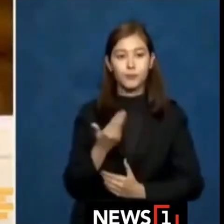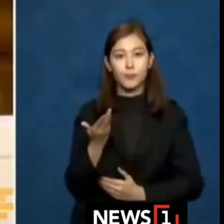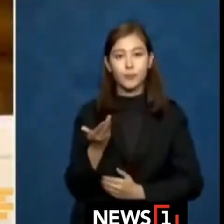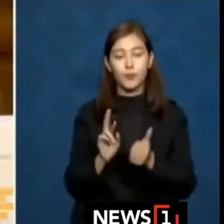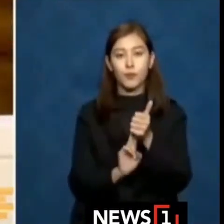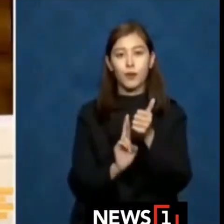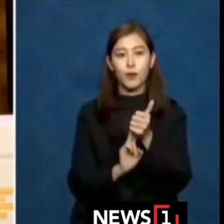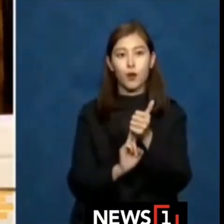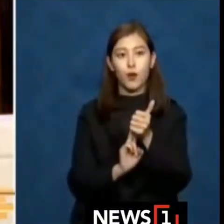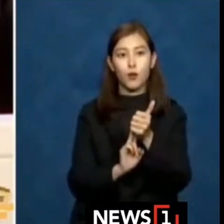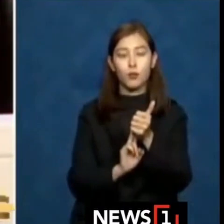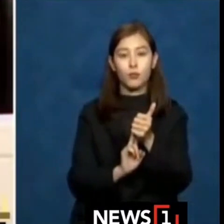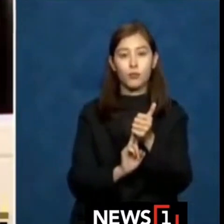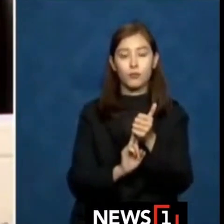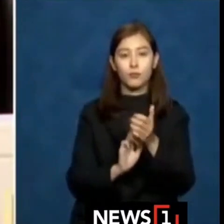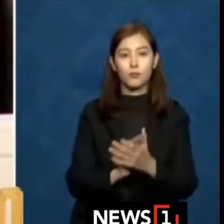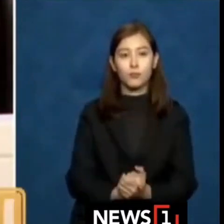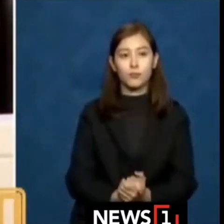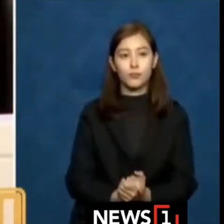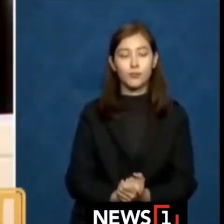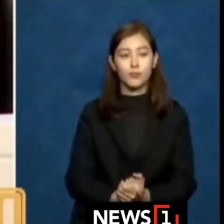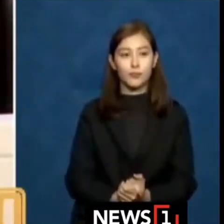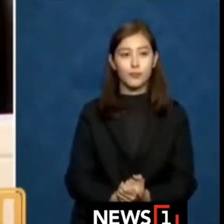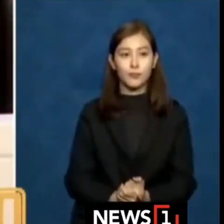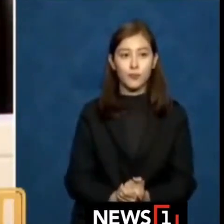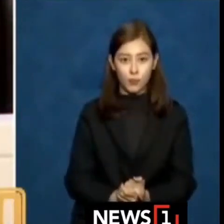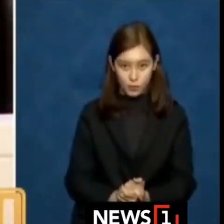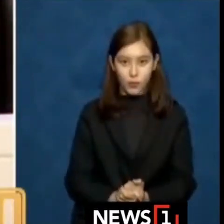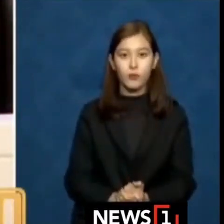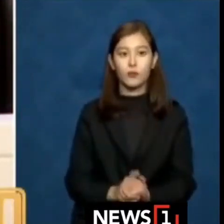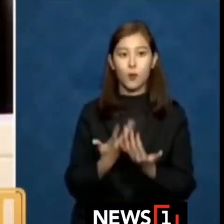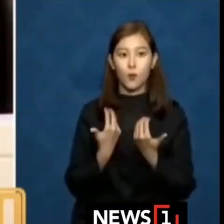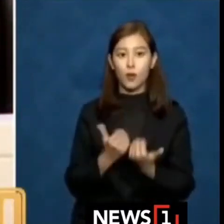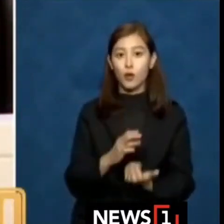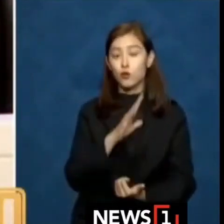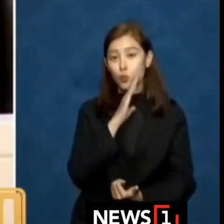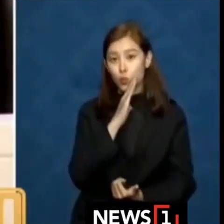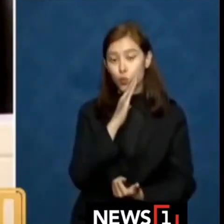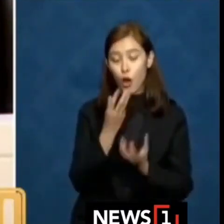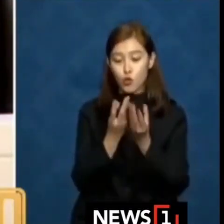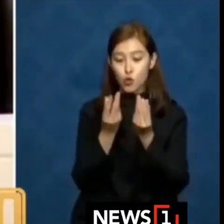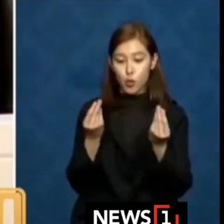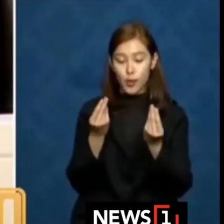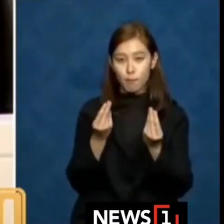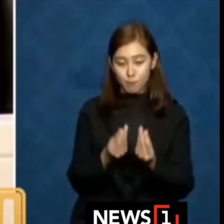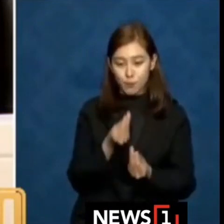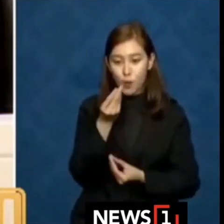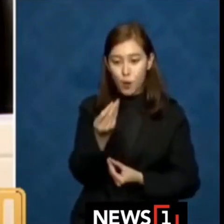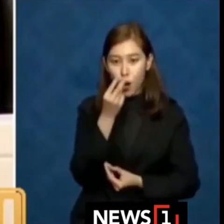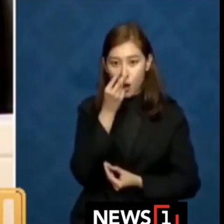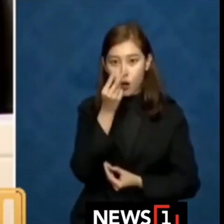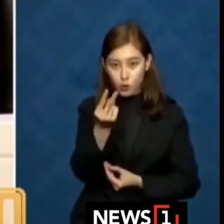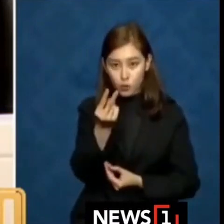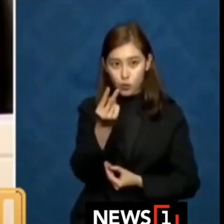ขอเรียนท่านประธานที่เคารพครับเดี๋ยวผมจะเปิดเผยต่อสาธารณะเพราะไม่ได้เป็นข้อมูลลับแต่ผมอยากบอกท่านด้วยครับท่าน